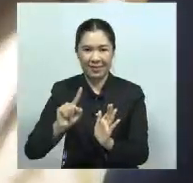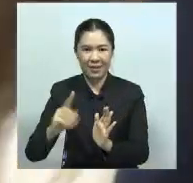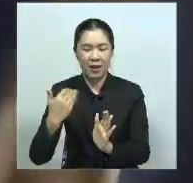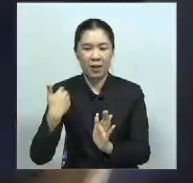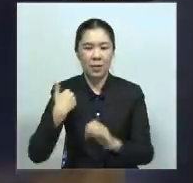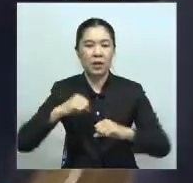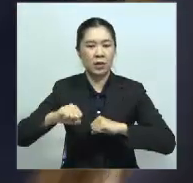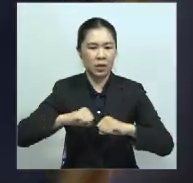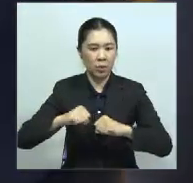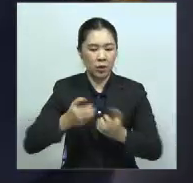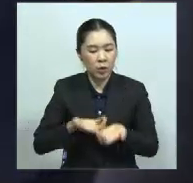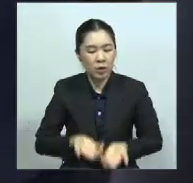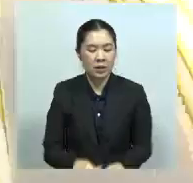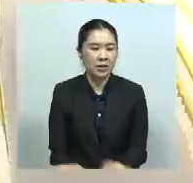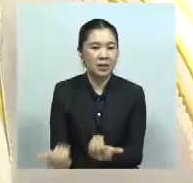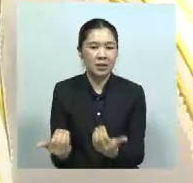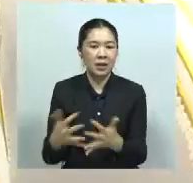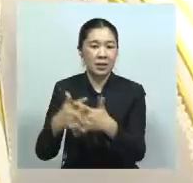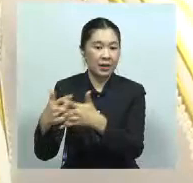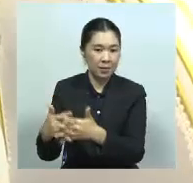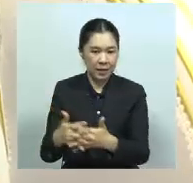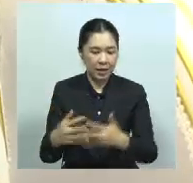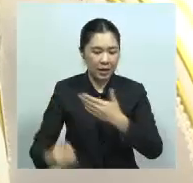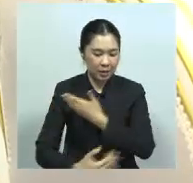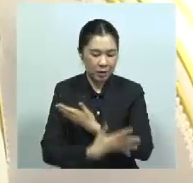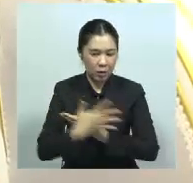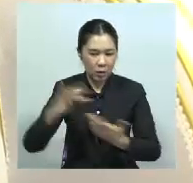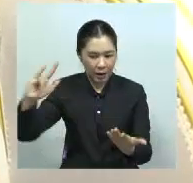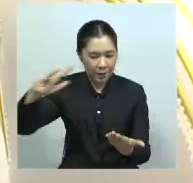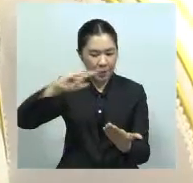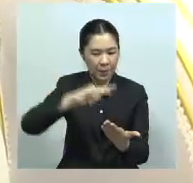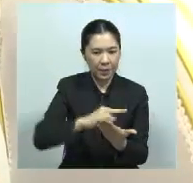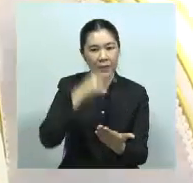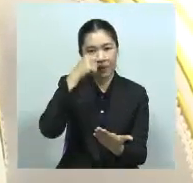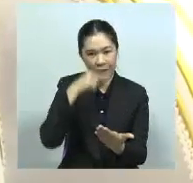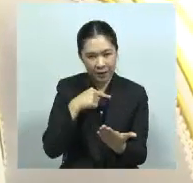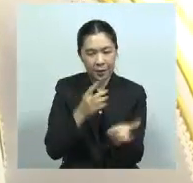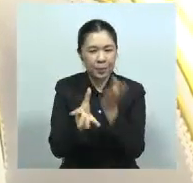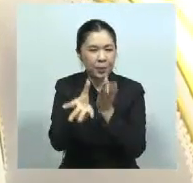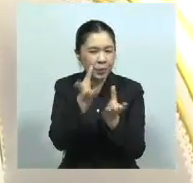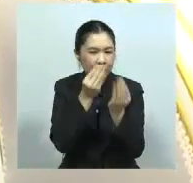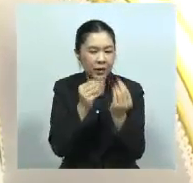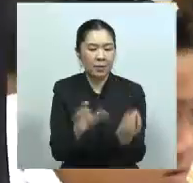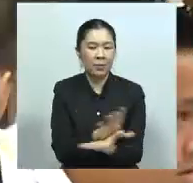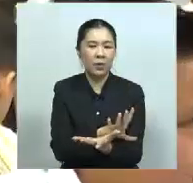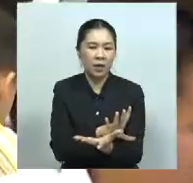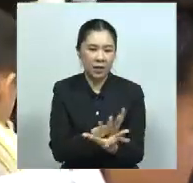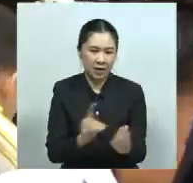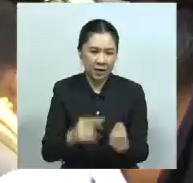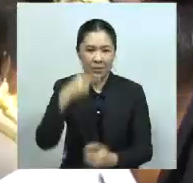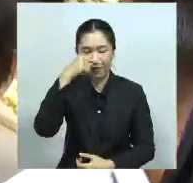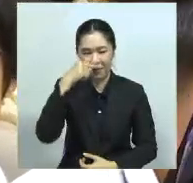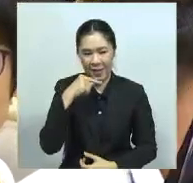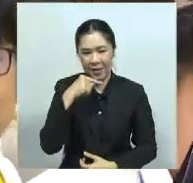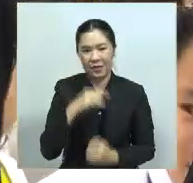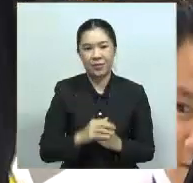ที่เกิดแล้วก็เติบโตในสหรัฐอเมริกาได้มีโอกาสเยือนประเทศไทยเรียนรู้เกี่ยวกับขนบธรรมเนียมประเพณีและวัฒนธรรมไท